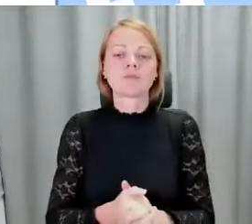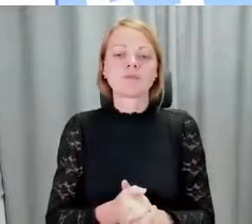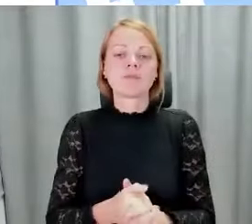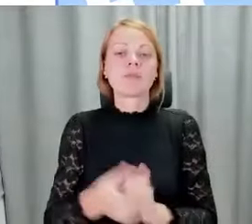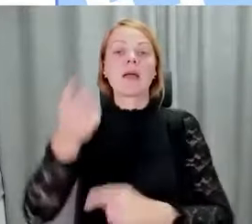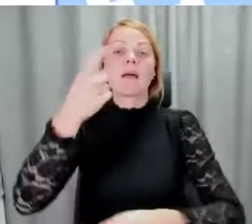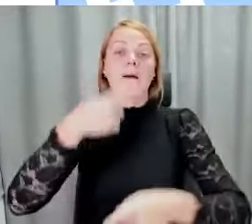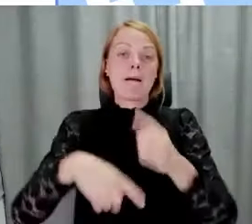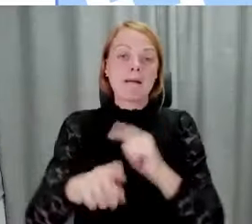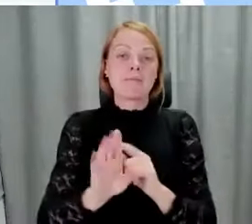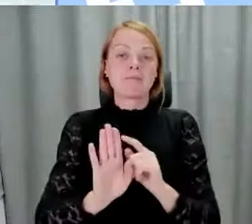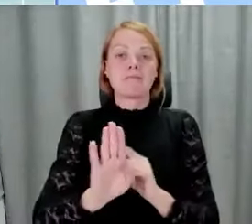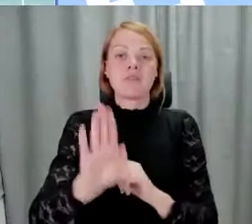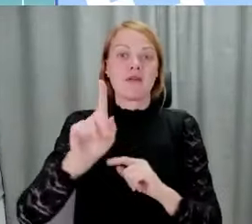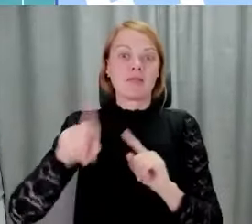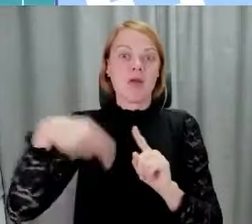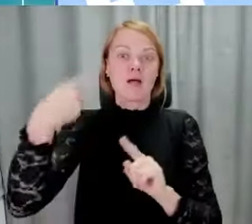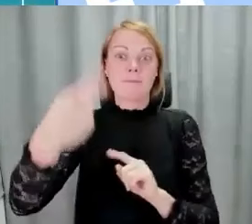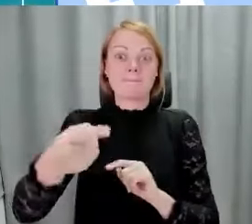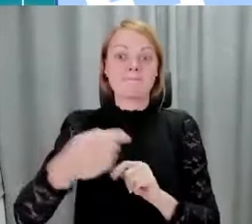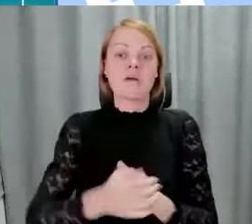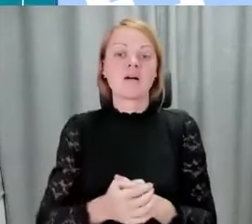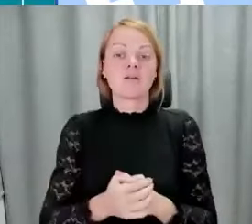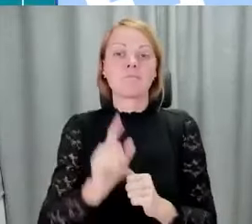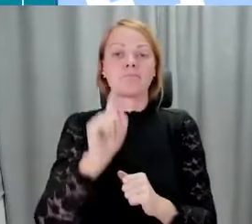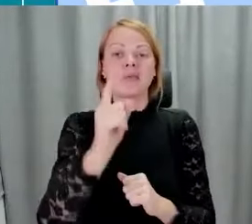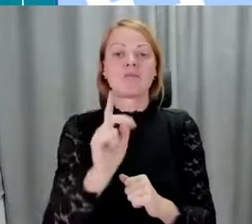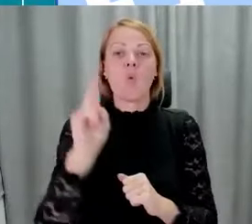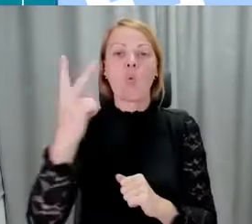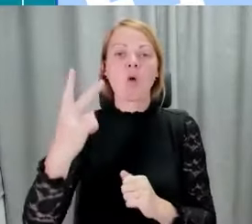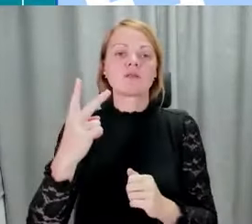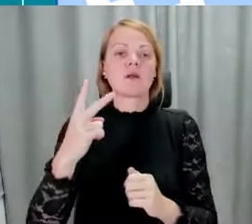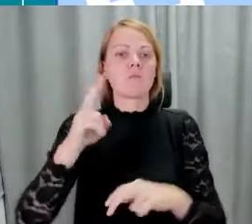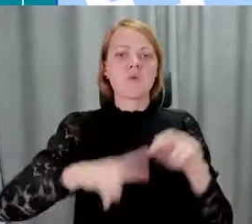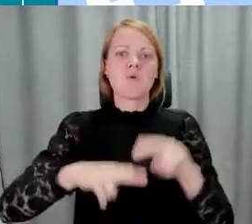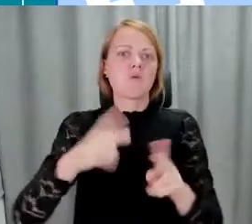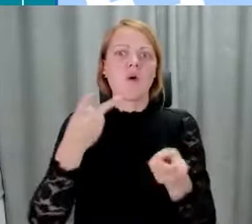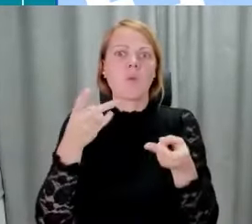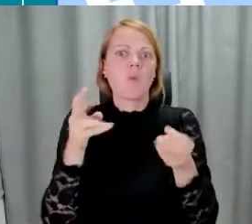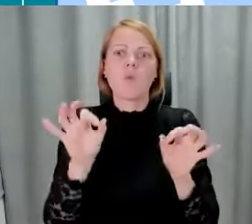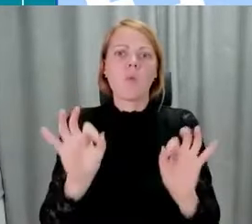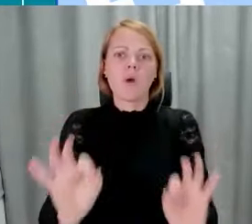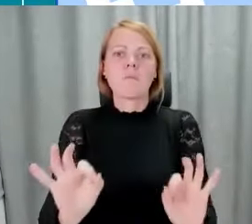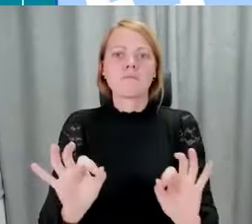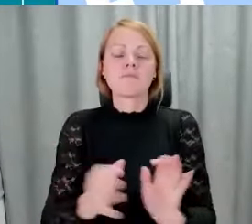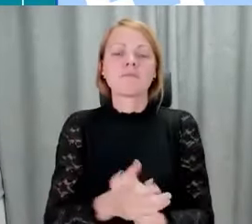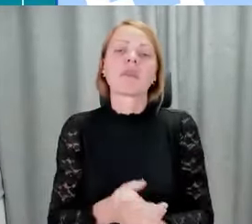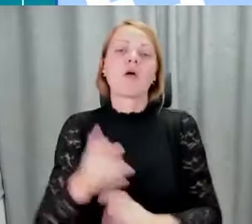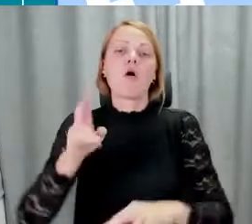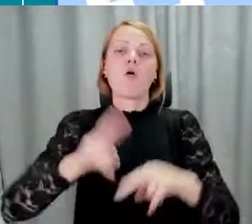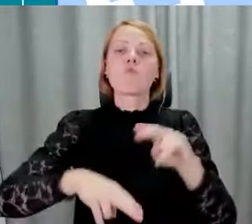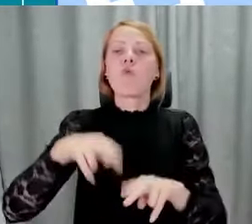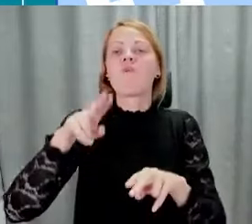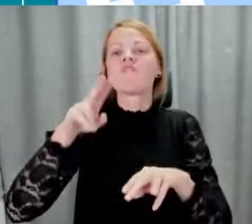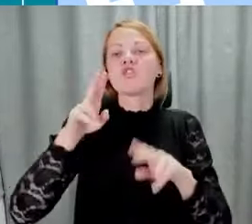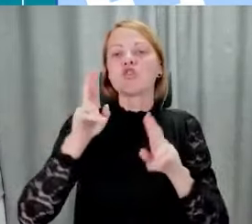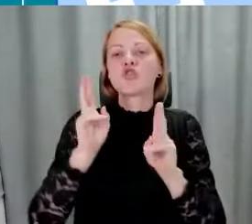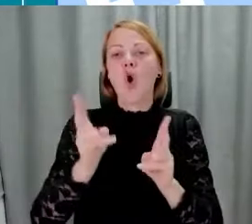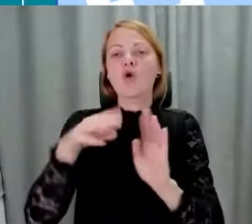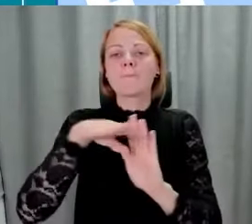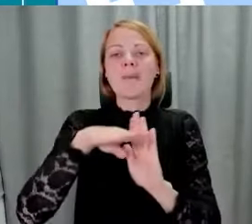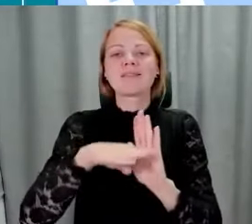Atgriežoties jau pie nākamā, tad pirmā otrā, kas tad ir jābūvē? Un būvnormatīvs